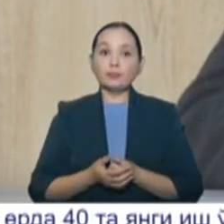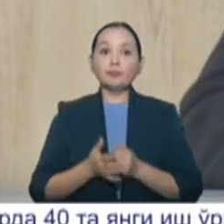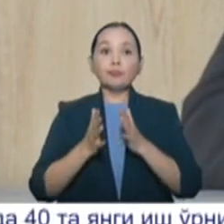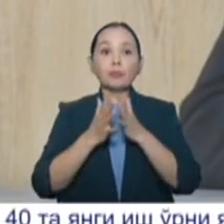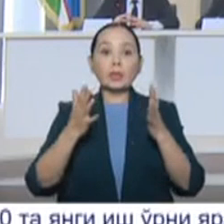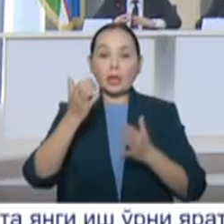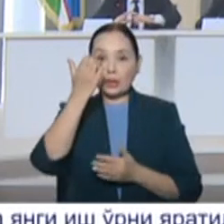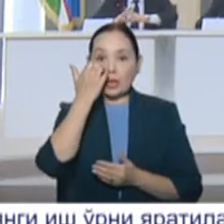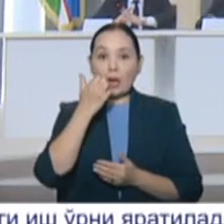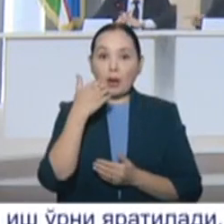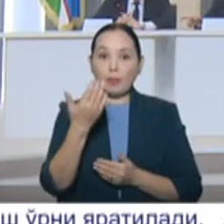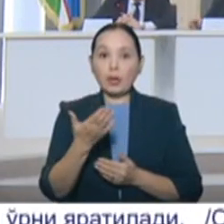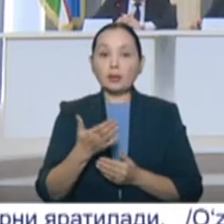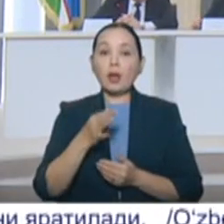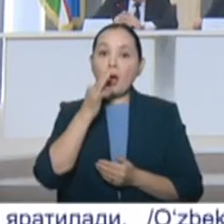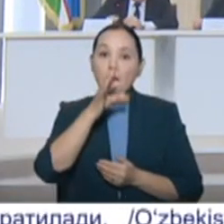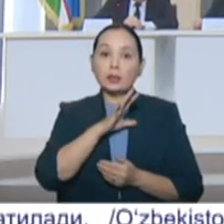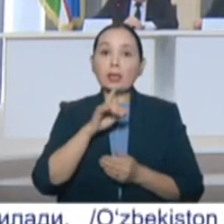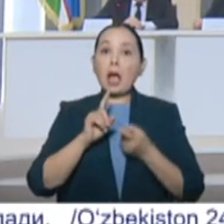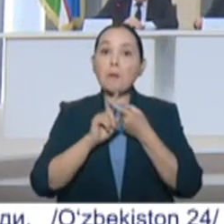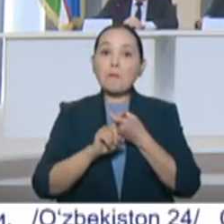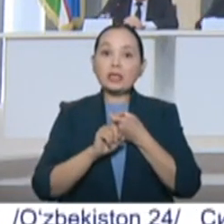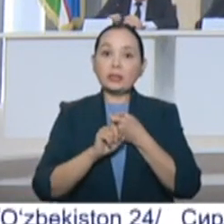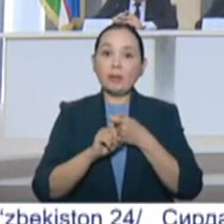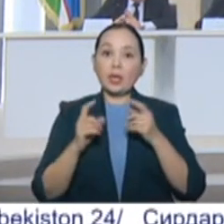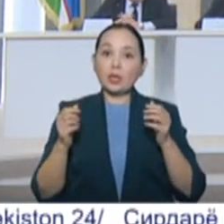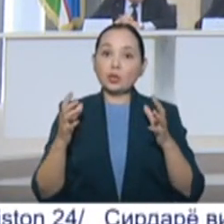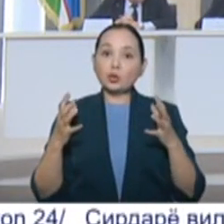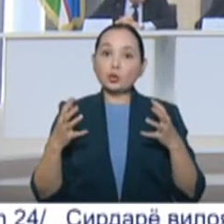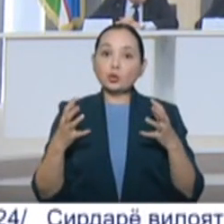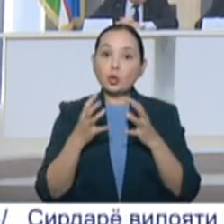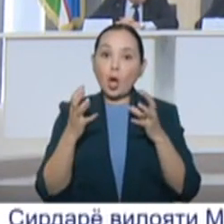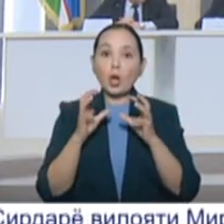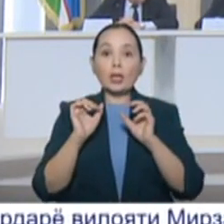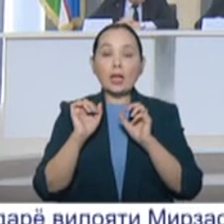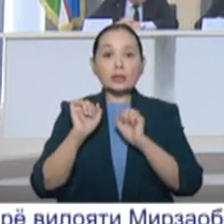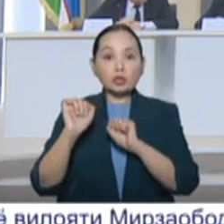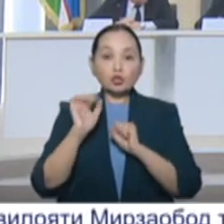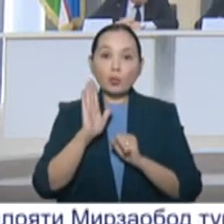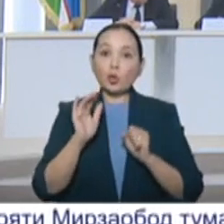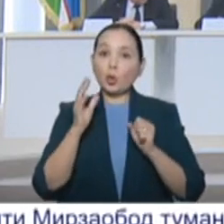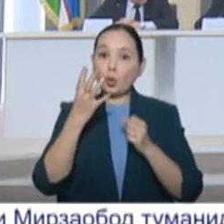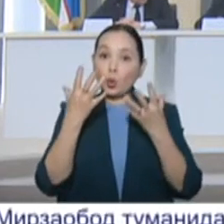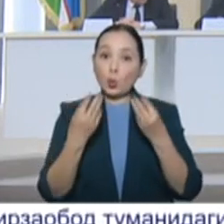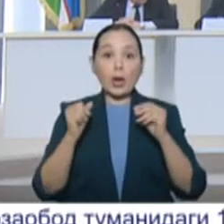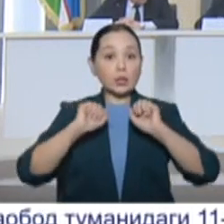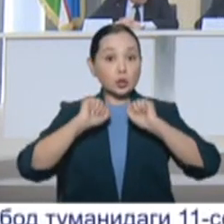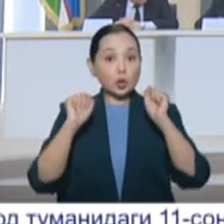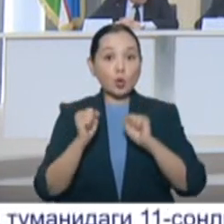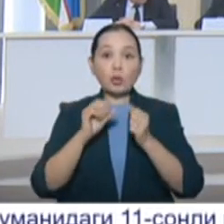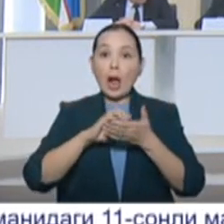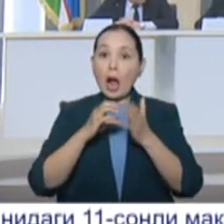rahmat Rustam aka. Endi albatta voy aytdik, pandemiya sog'liqni saqlash sinovida o'tkazgan bo'lsa, mana kunlarni sovishi umuman uy joy kommunal